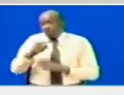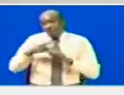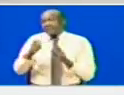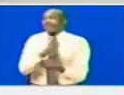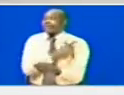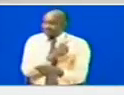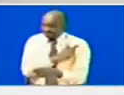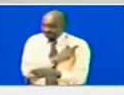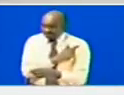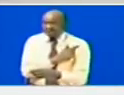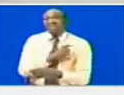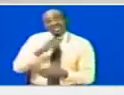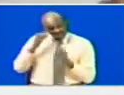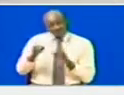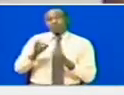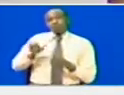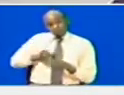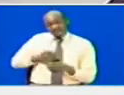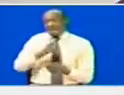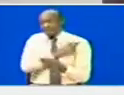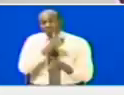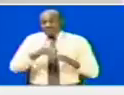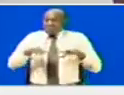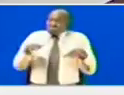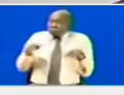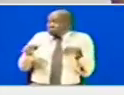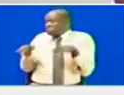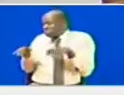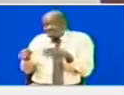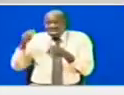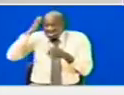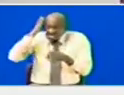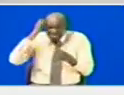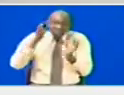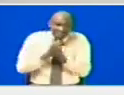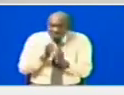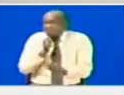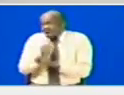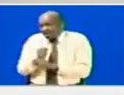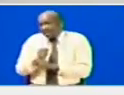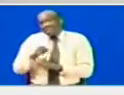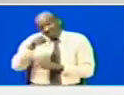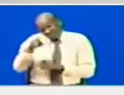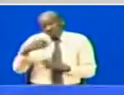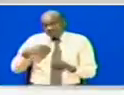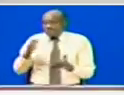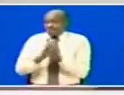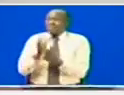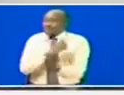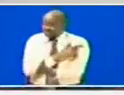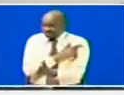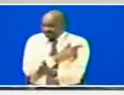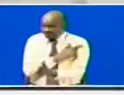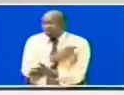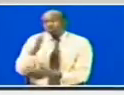mzembe. Sasa akaja mwanamke akawa mzembe kwa sababu ya kustaarabika, kwa sababu ya kusoma, kwa sababu ya elimu, kwa sababu ya kazi, yeye amekuwa tu ni mzembe.